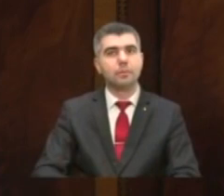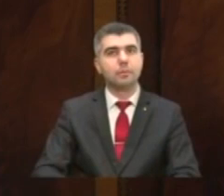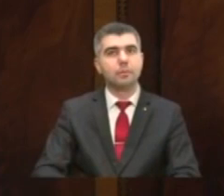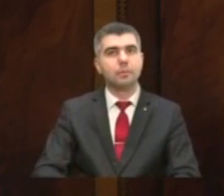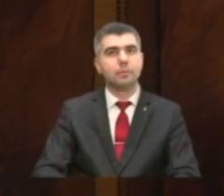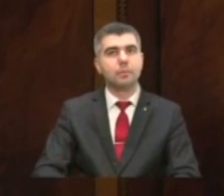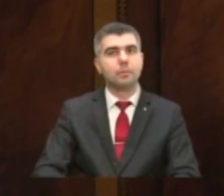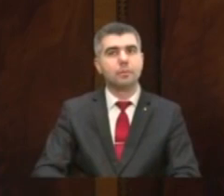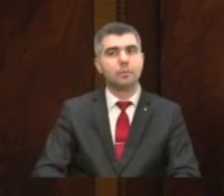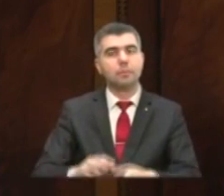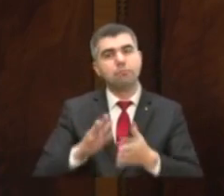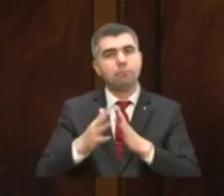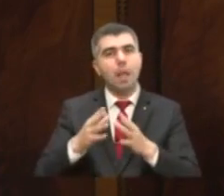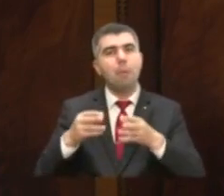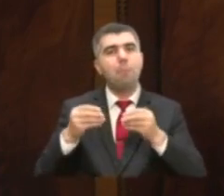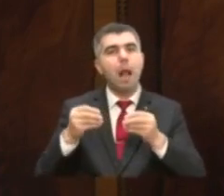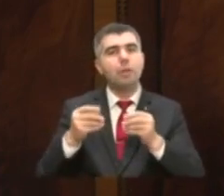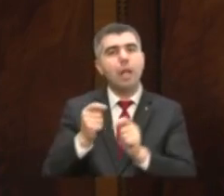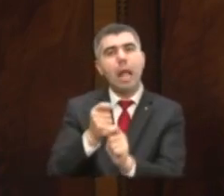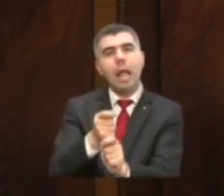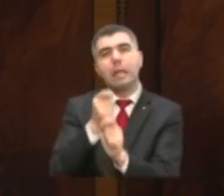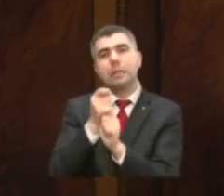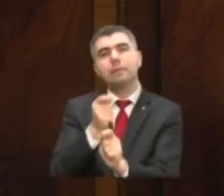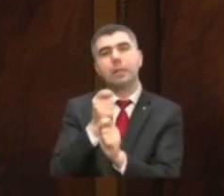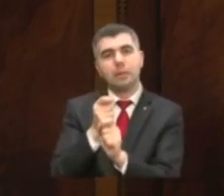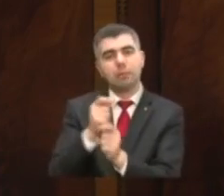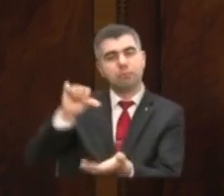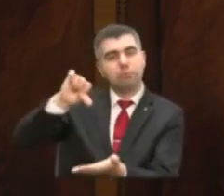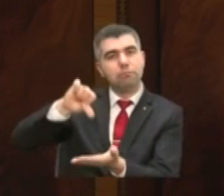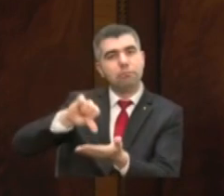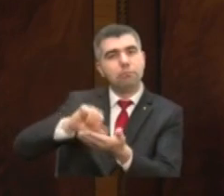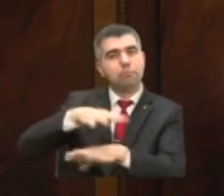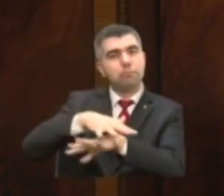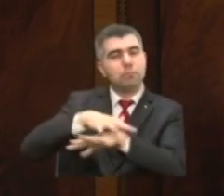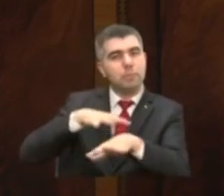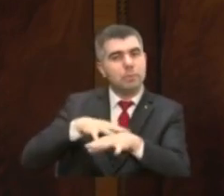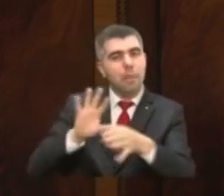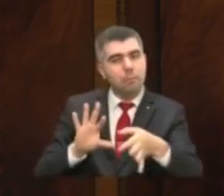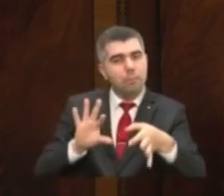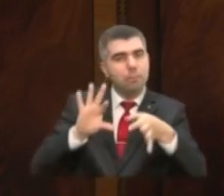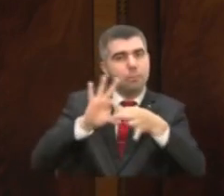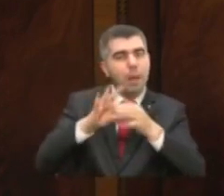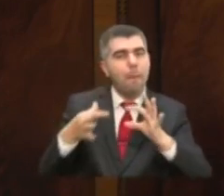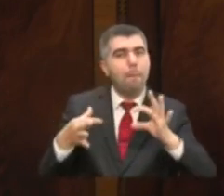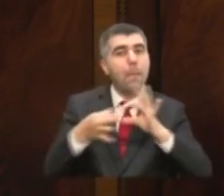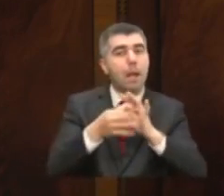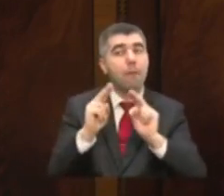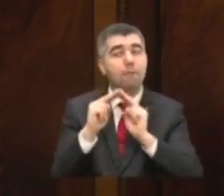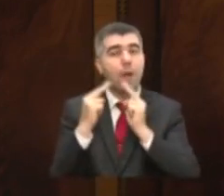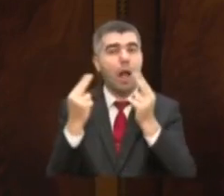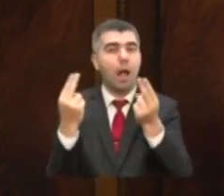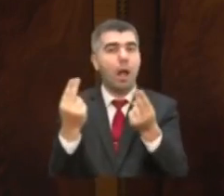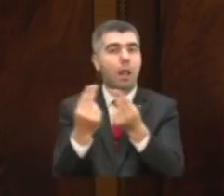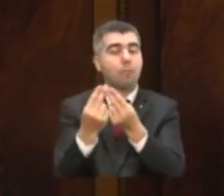في جهة مراكش أسفي كجهة نموذجية بتنسيق وشراكة مع البنك الدولي وأيضا مع القطاع الحكومي